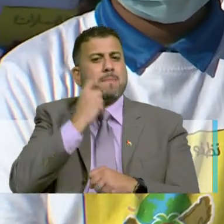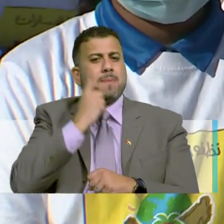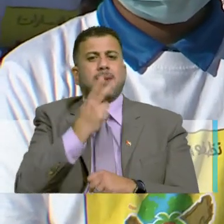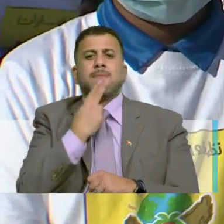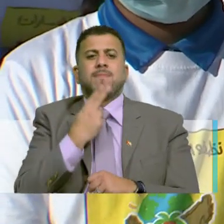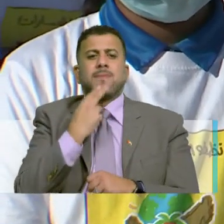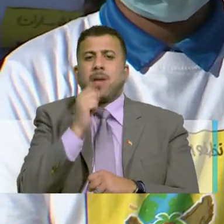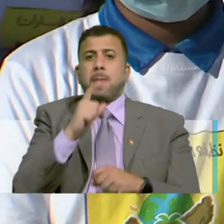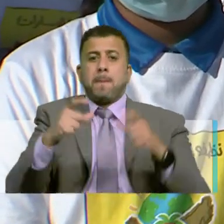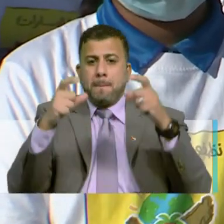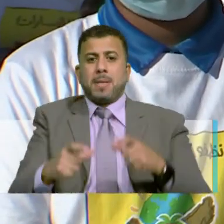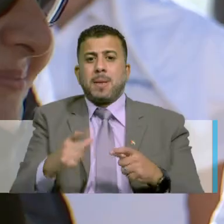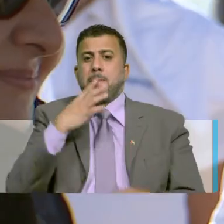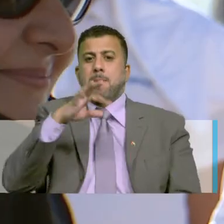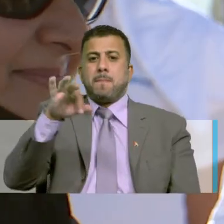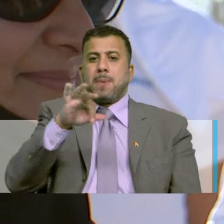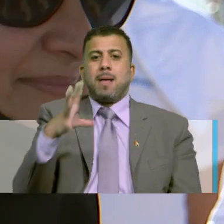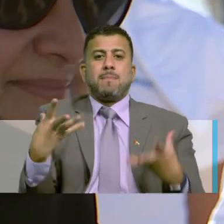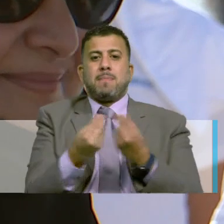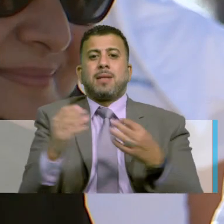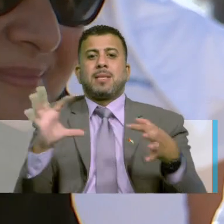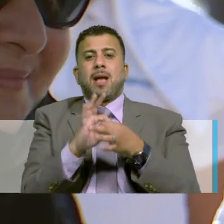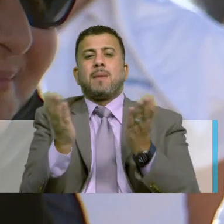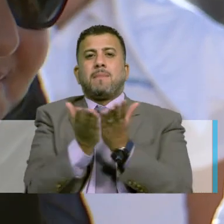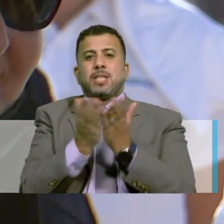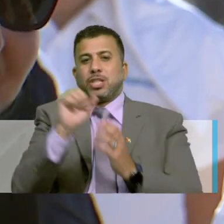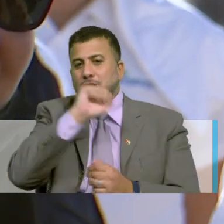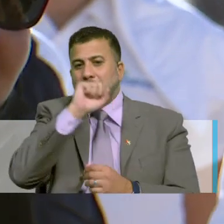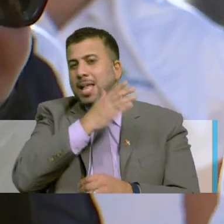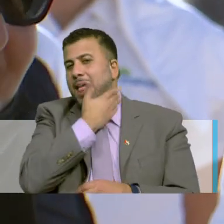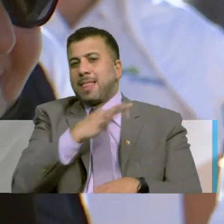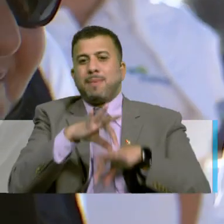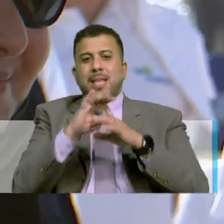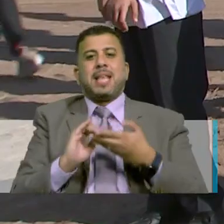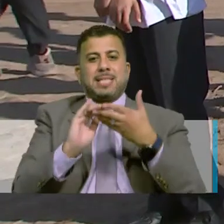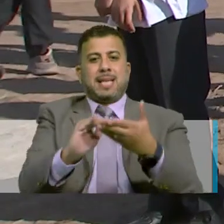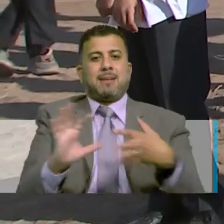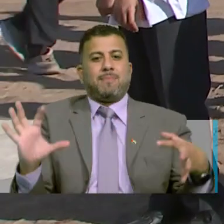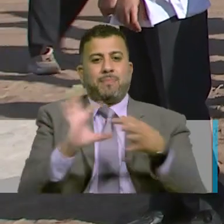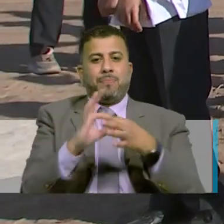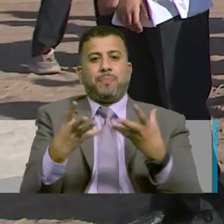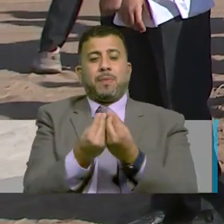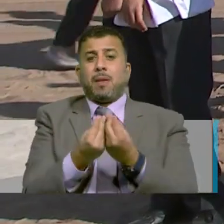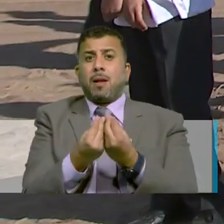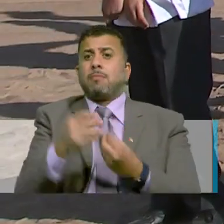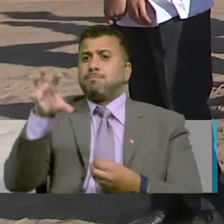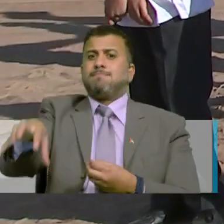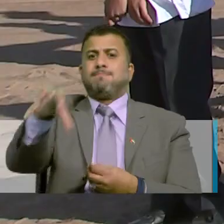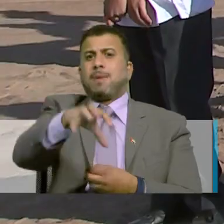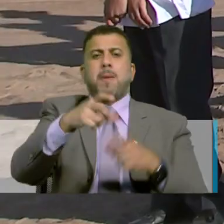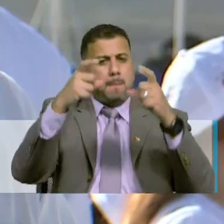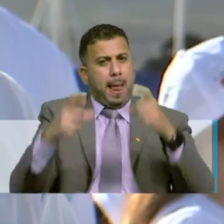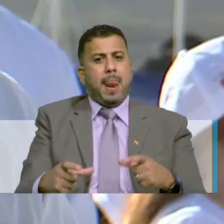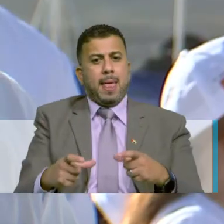وذلك في منطقة مليحة بالتعاون مع مدينة الشارقة للخدمات الإنسانية والعديد من الجهات